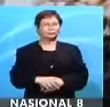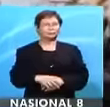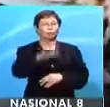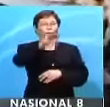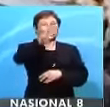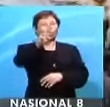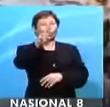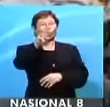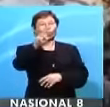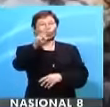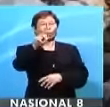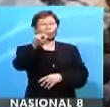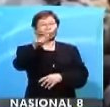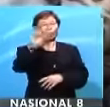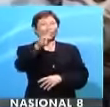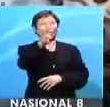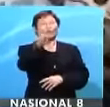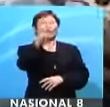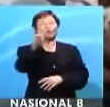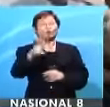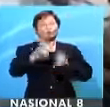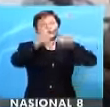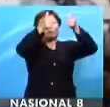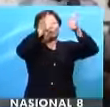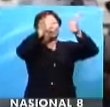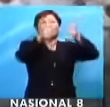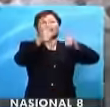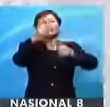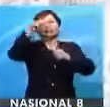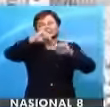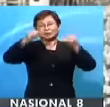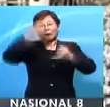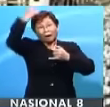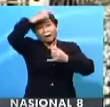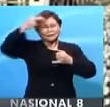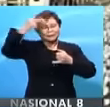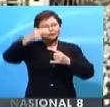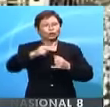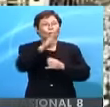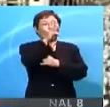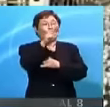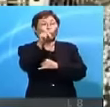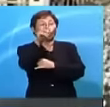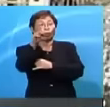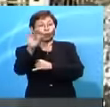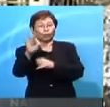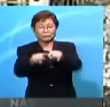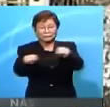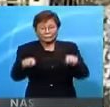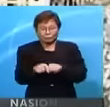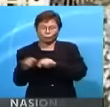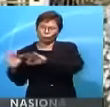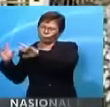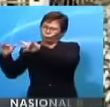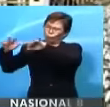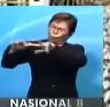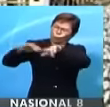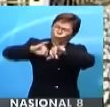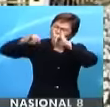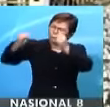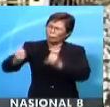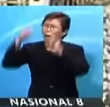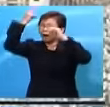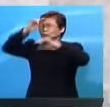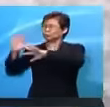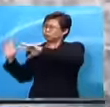Wukuf adalah kemuncak ibadah haji. Secara fizikalnya, wukuf di Arafah adalah lokasi berkumpulnya jemaah dari